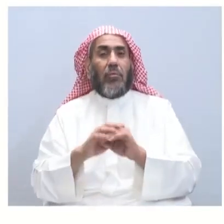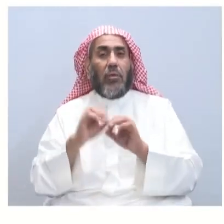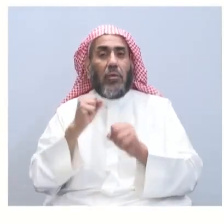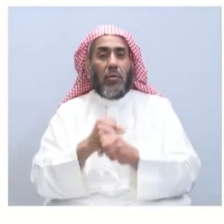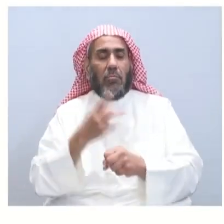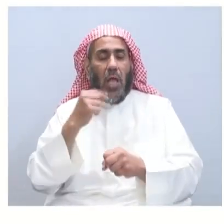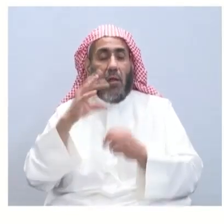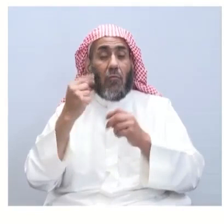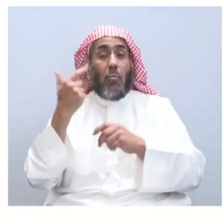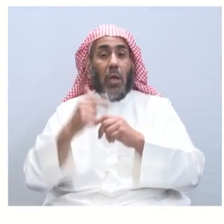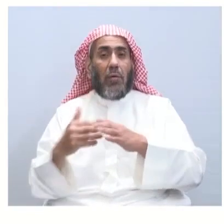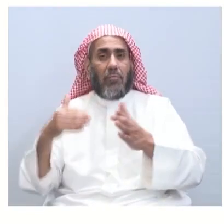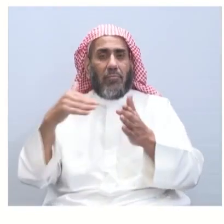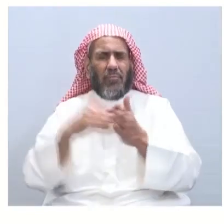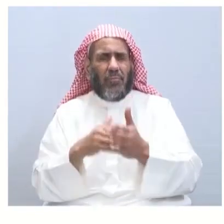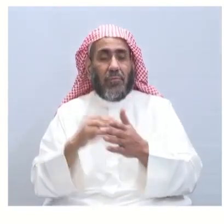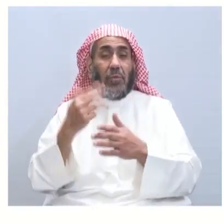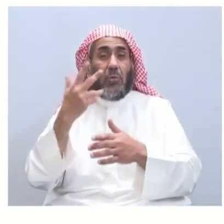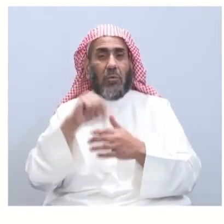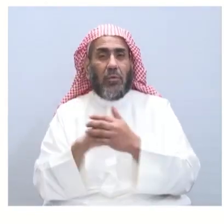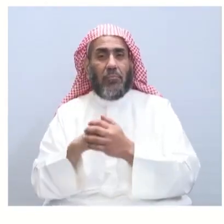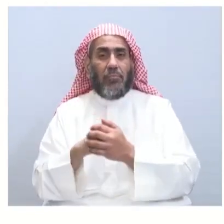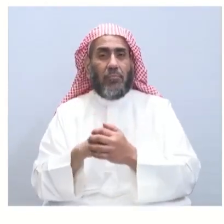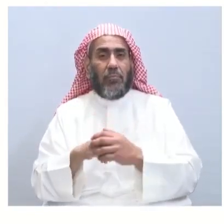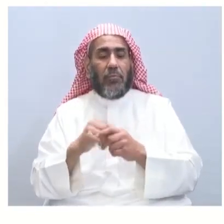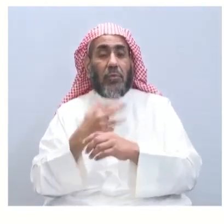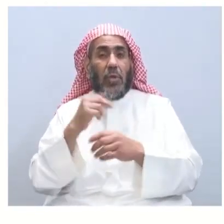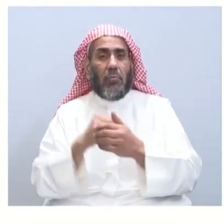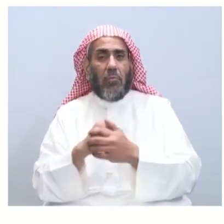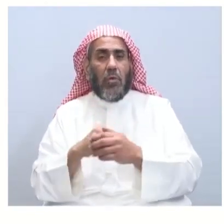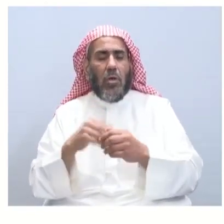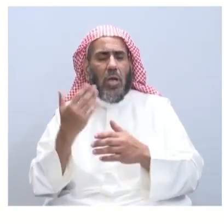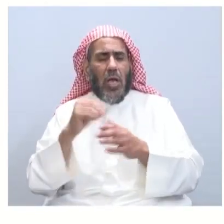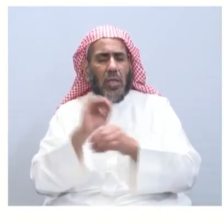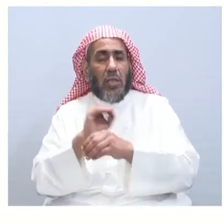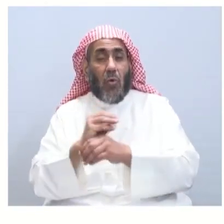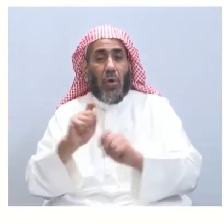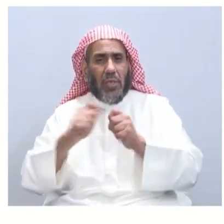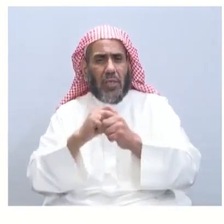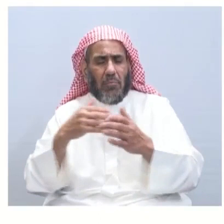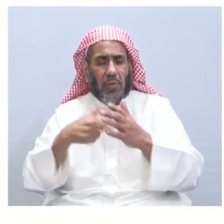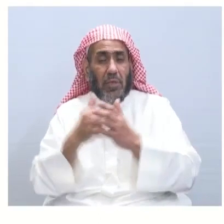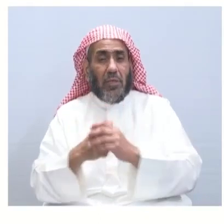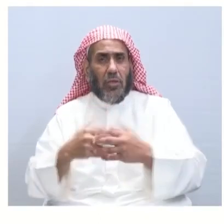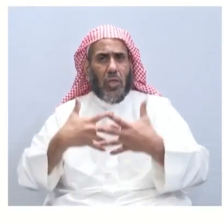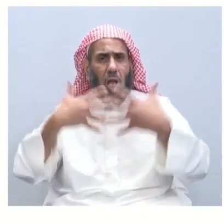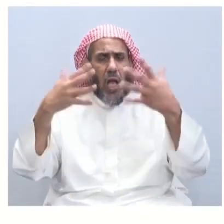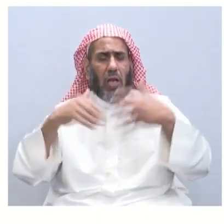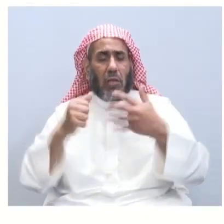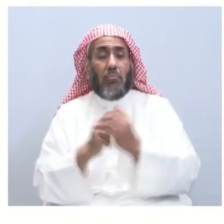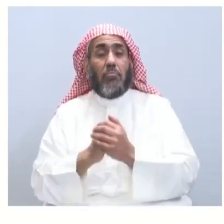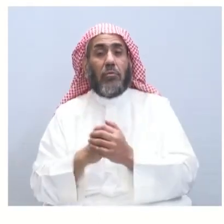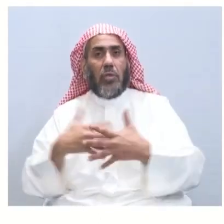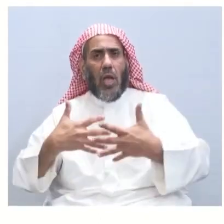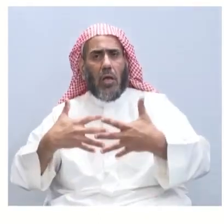يعني من 11 و57 الى 1351 طبعا كانت الدعوه الاصلاحيه بدايه ازدهار الادب طبعا الحديث عن